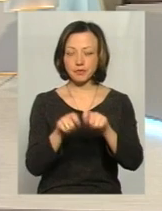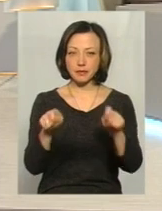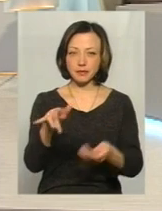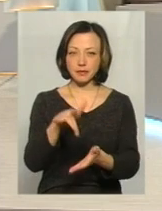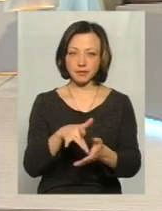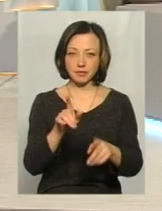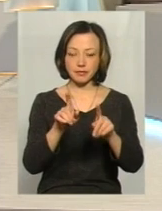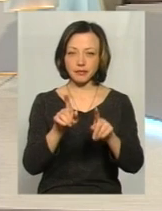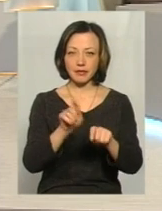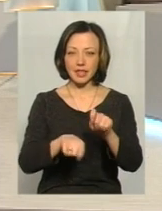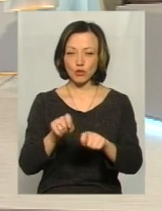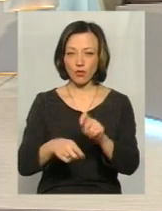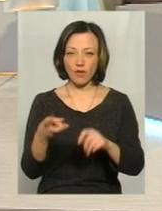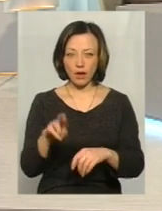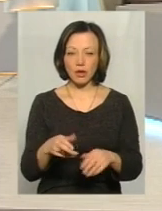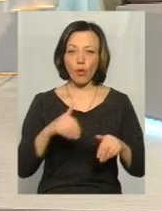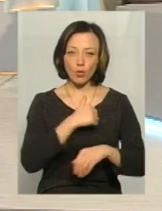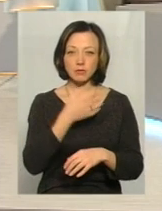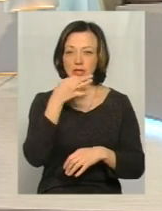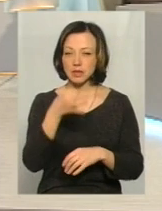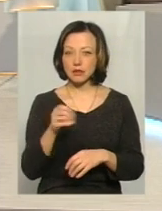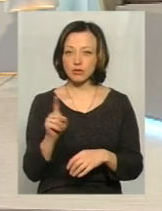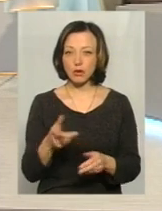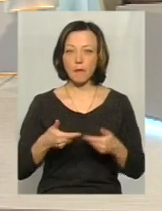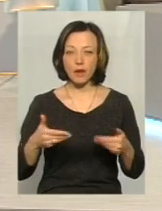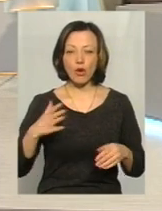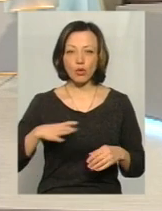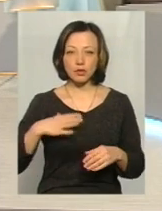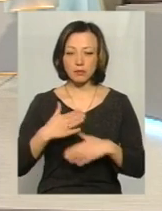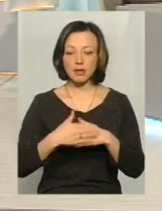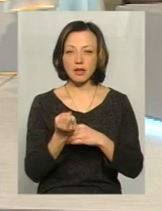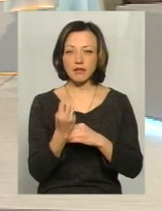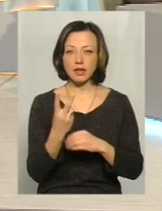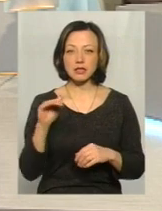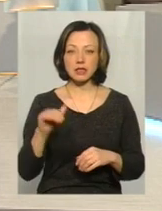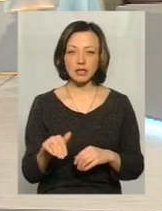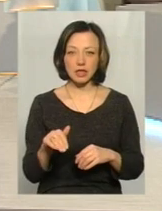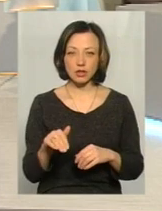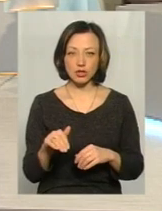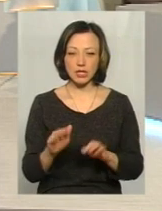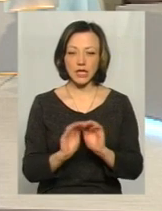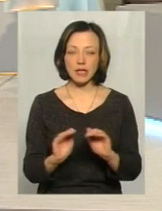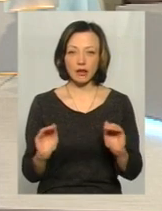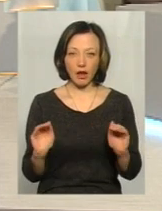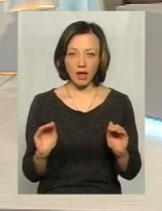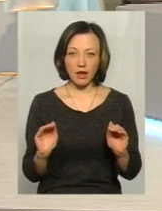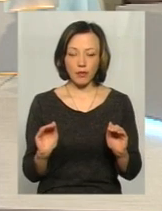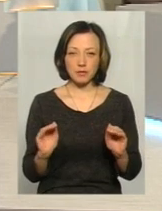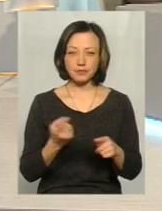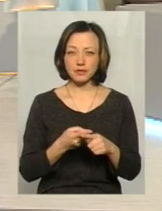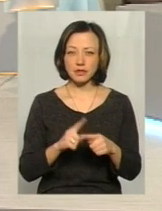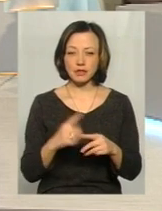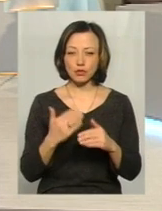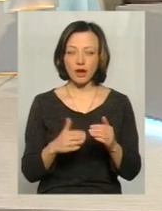пункти тестування. Ми хочемо сказати, що ми очікуємо біля 12 тисяч дітей. Це